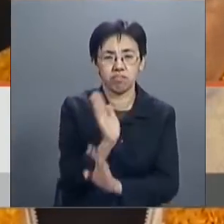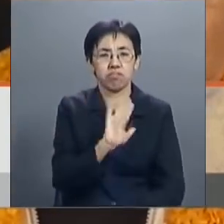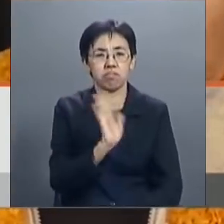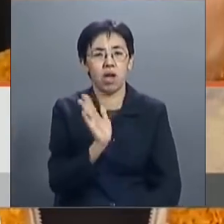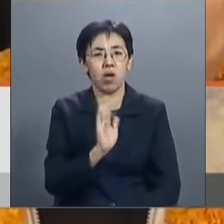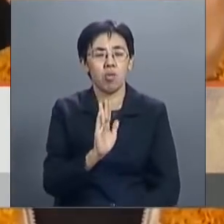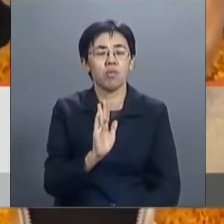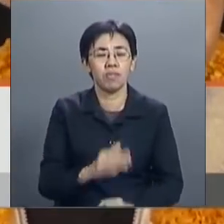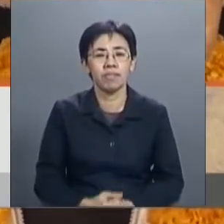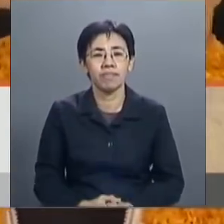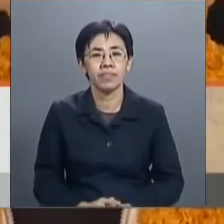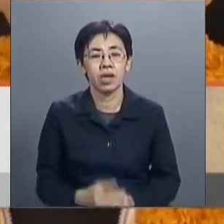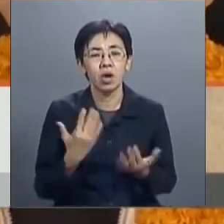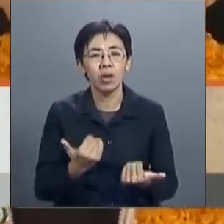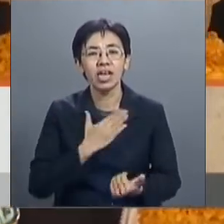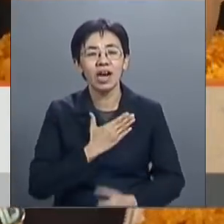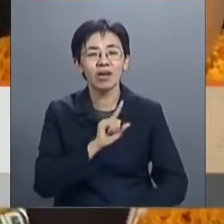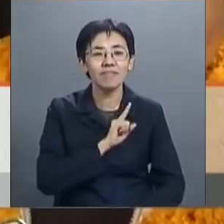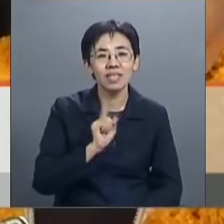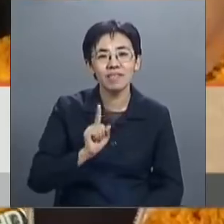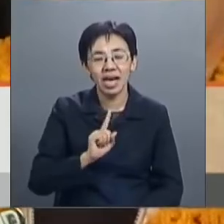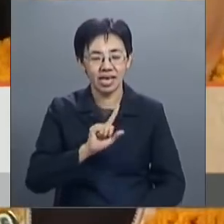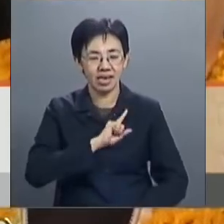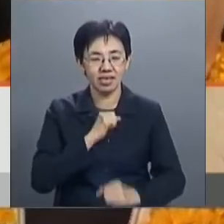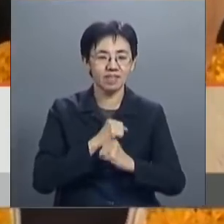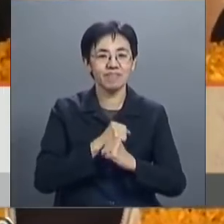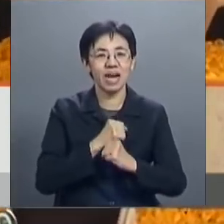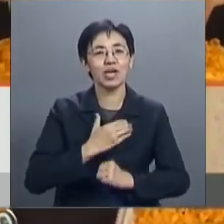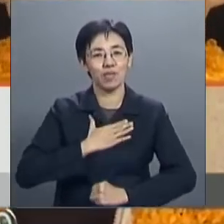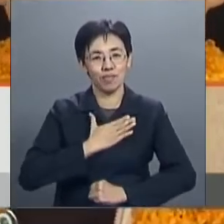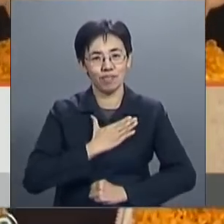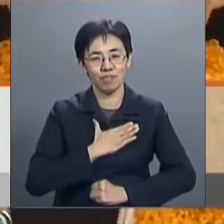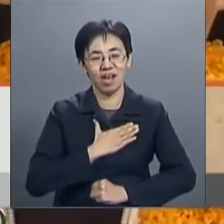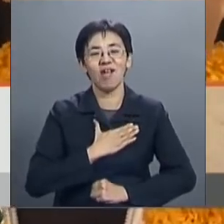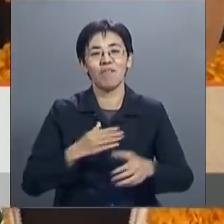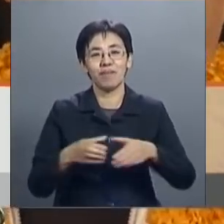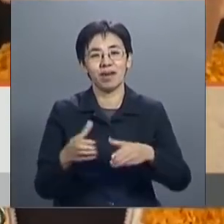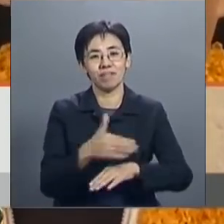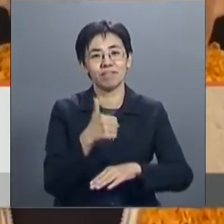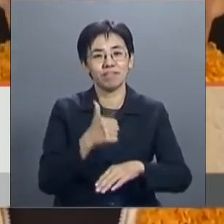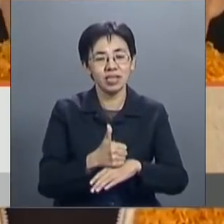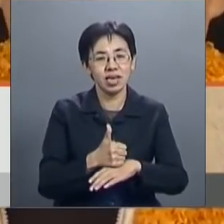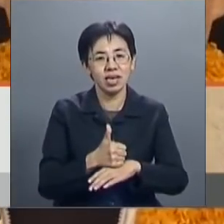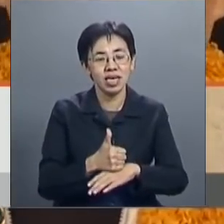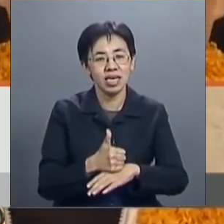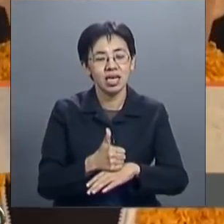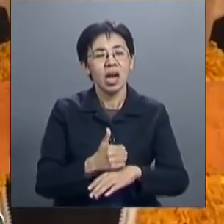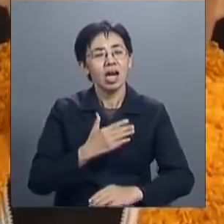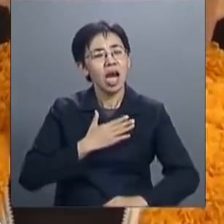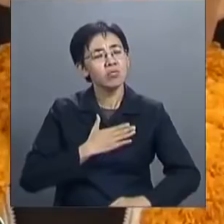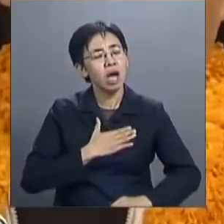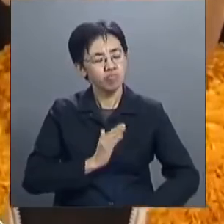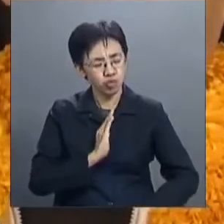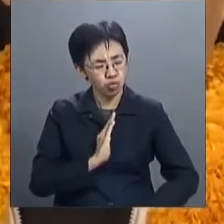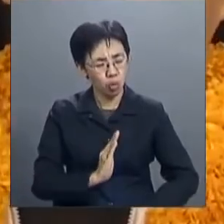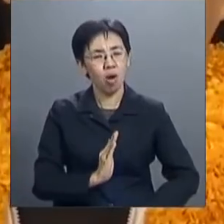งไม่ได้นะครับวันนี้เราก็คงมีหน้าที่ในการที่จะทำหน้าที่ในฐานะพรรคการเมืองนะครับแล้วก็แสดงเจตนาอันบริสุทธิ์ของพวกเร